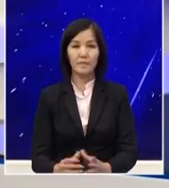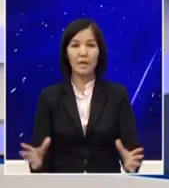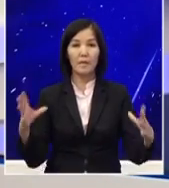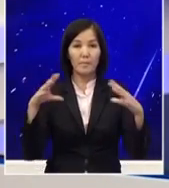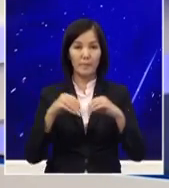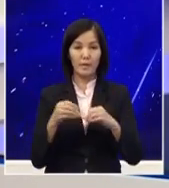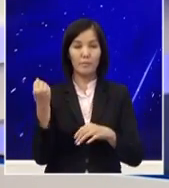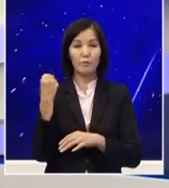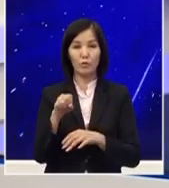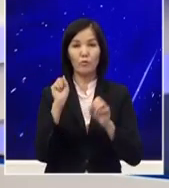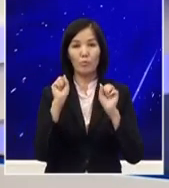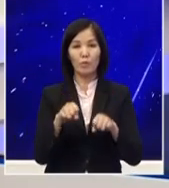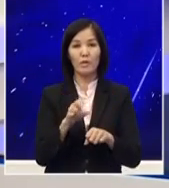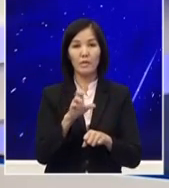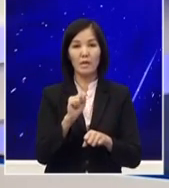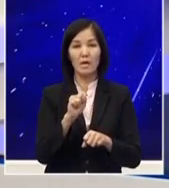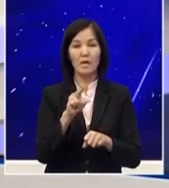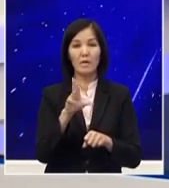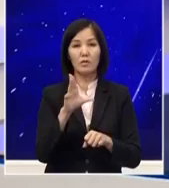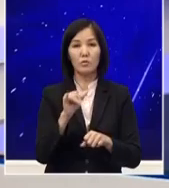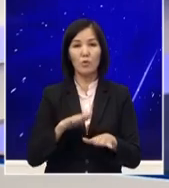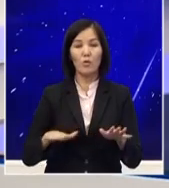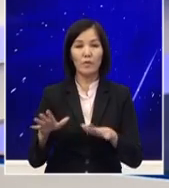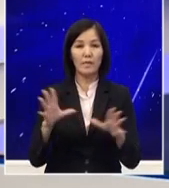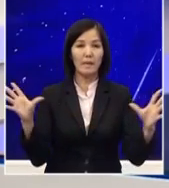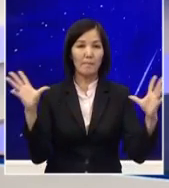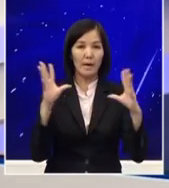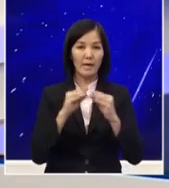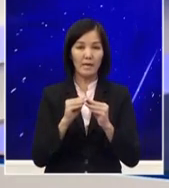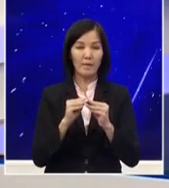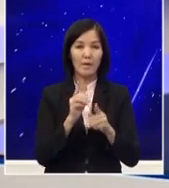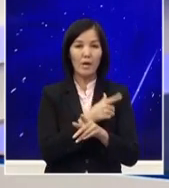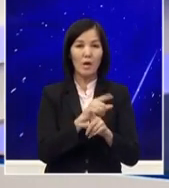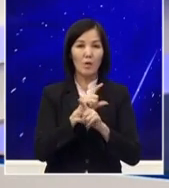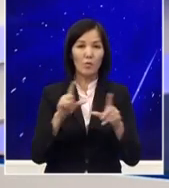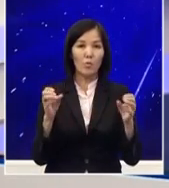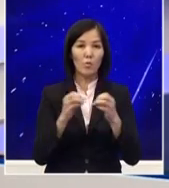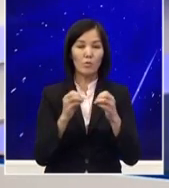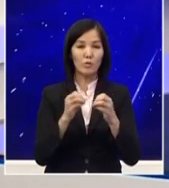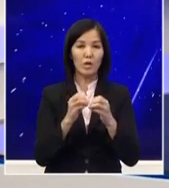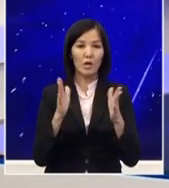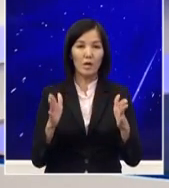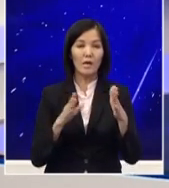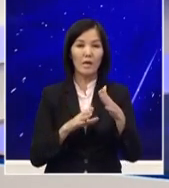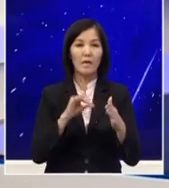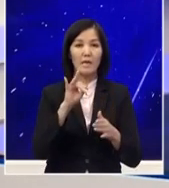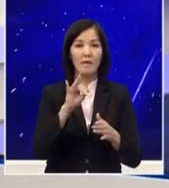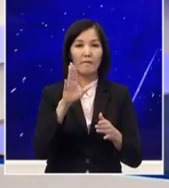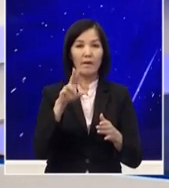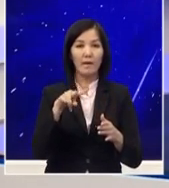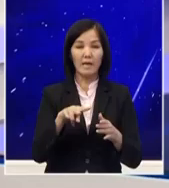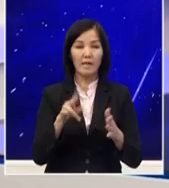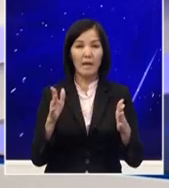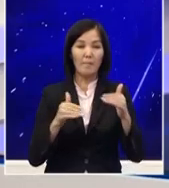Жұмыла көтерген жүк жеңіл. Ақсу ауданда жас үлкені бірігіп, аудандық ауруханаға 10-ға жуық оттегі концентратын сыйлады.